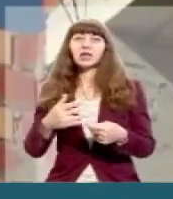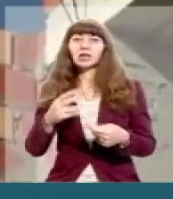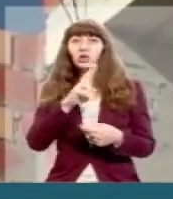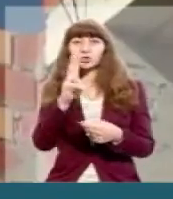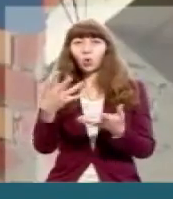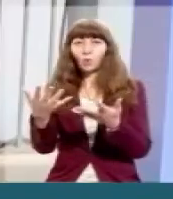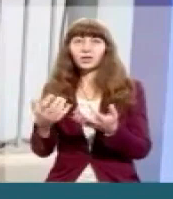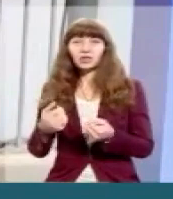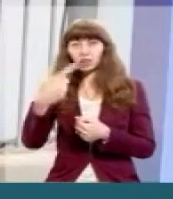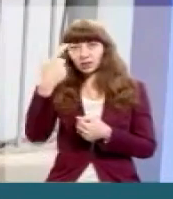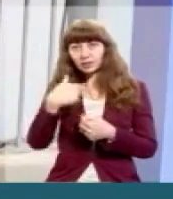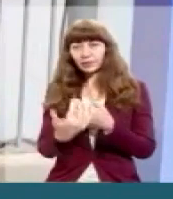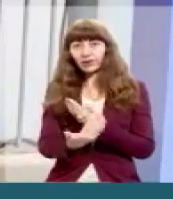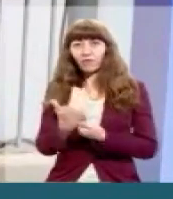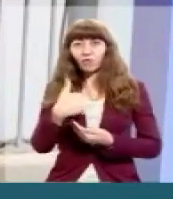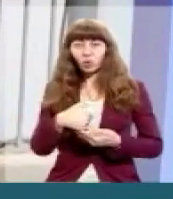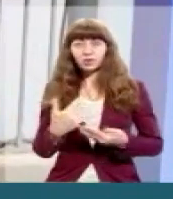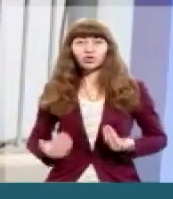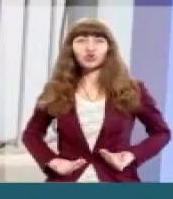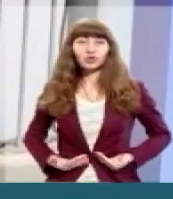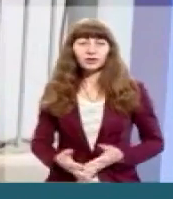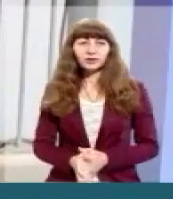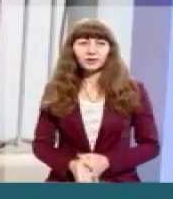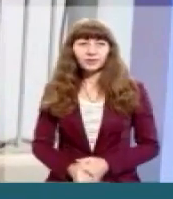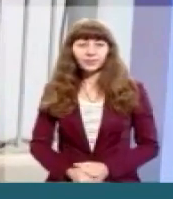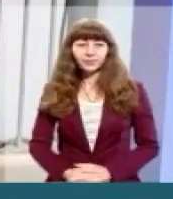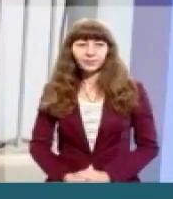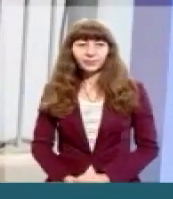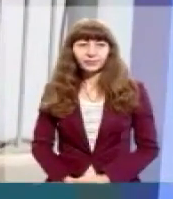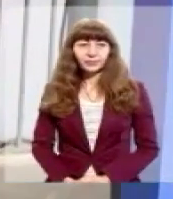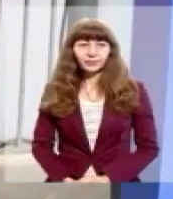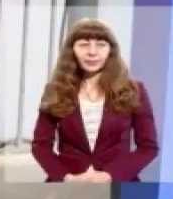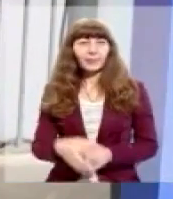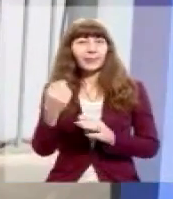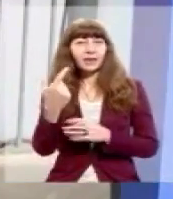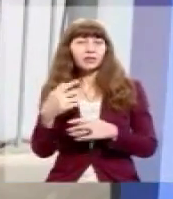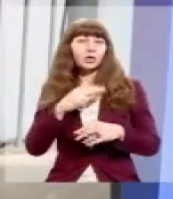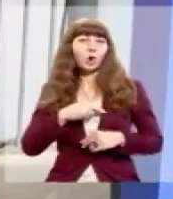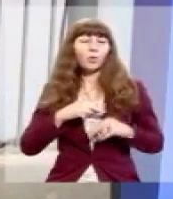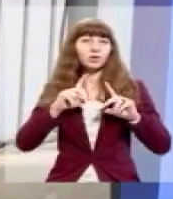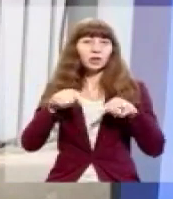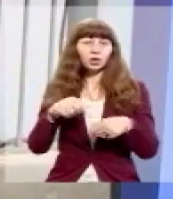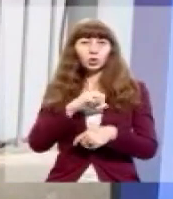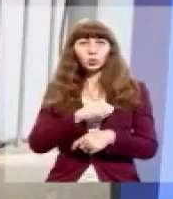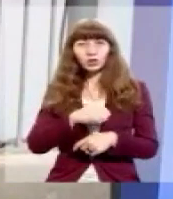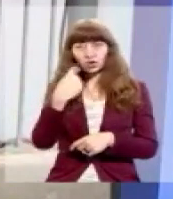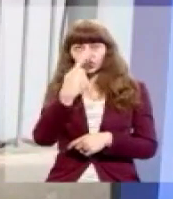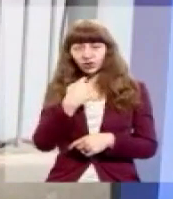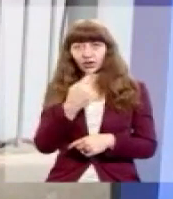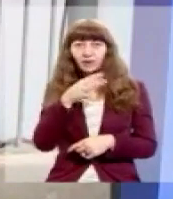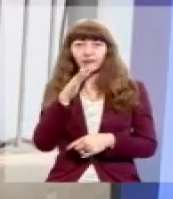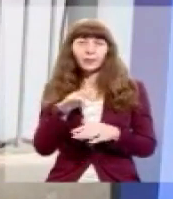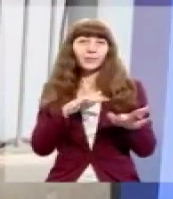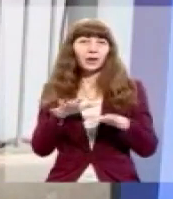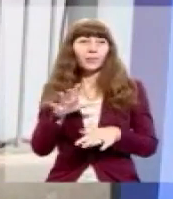айыппұл төледі. Жұмыс берушілердің біразы заңды тұлға. Шара барысында 12 азаматтың есімі белгілі болды. Оларға 20